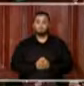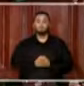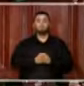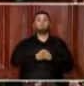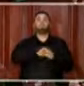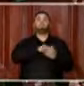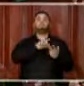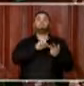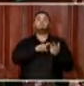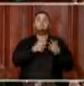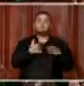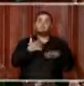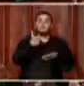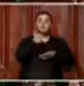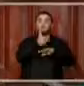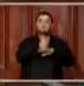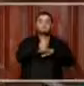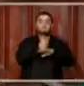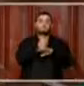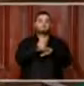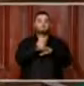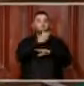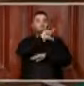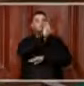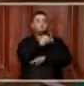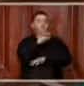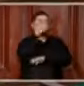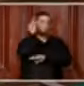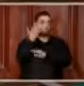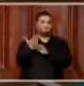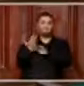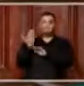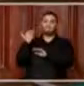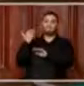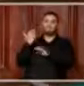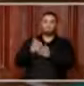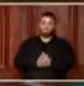السيد رئيس الجمهورية الأسبق،